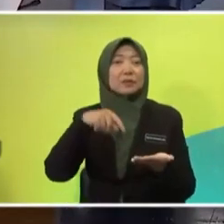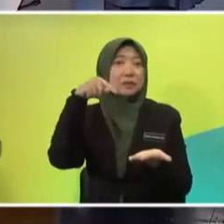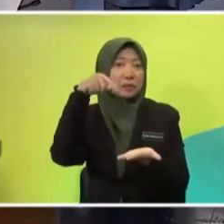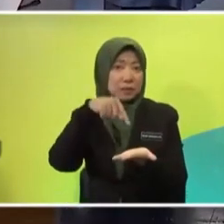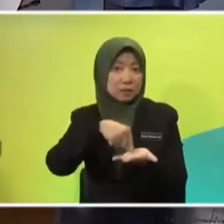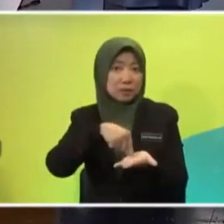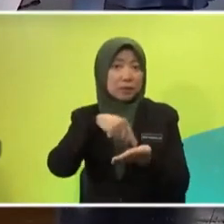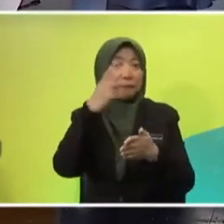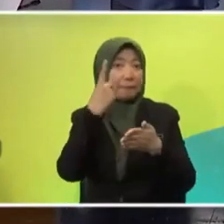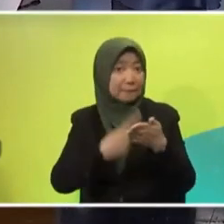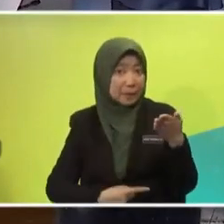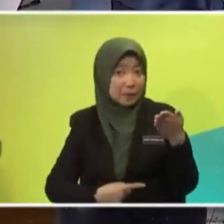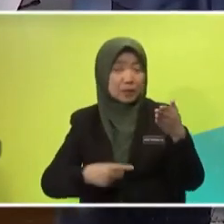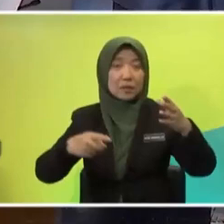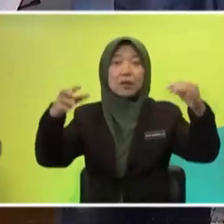lembu.